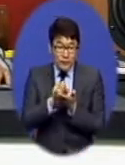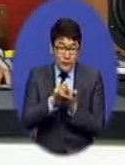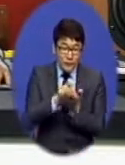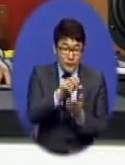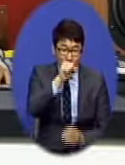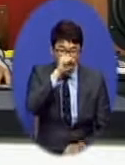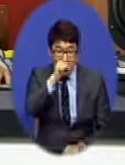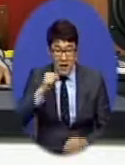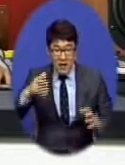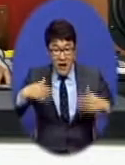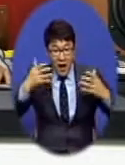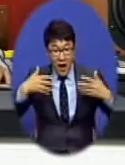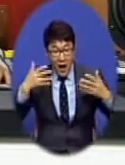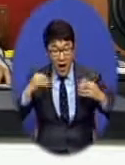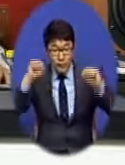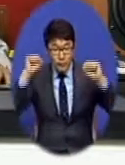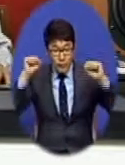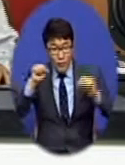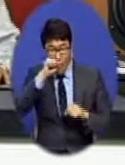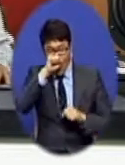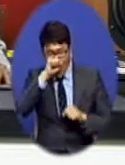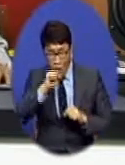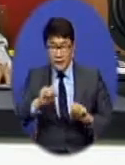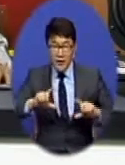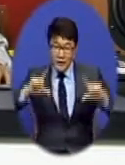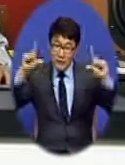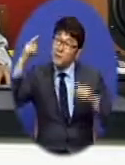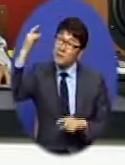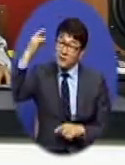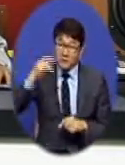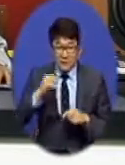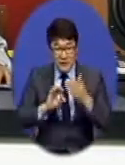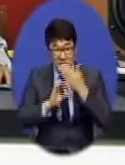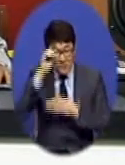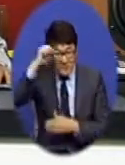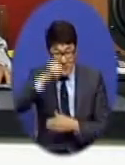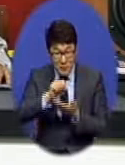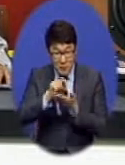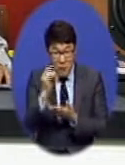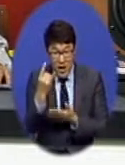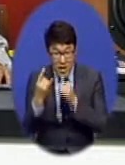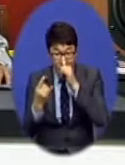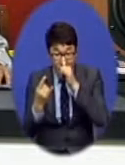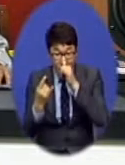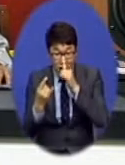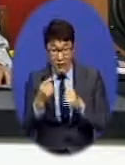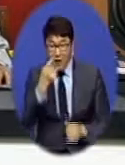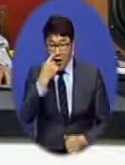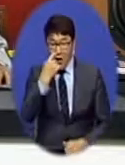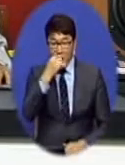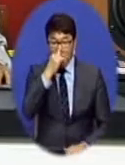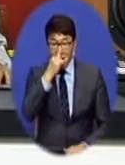요즘 가을에는 아주 운동하기 좋은 날씨도. 우와, 운동 그러면 조기 축구에 이런 거 나가시는 거예요? 예예예. 예. 멋지시다. 그러니까,